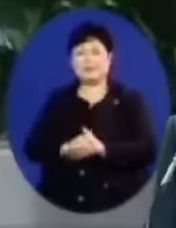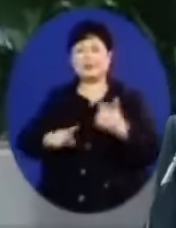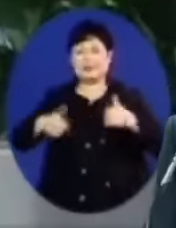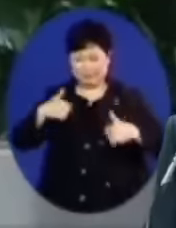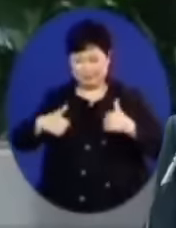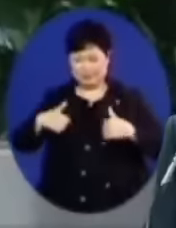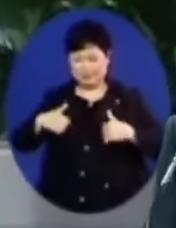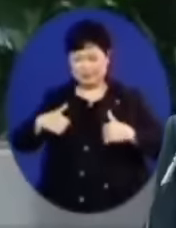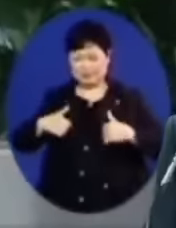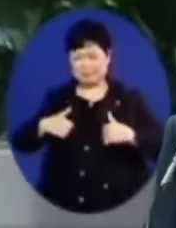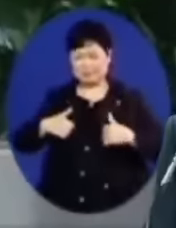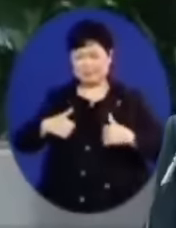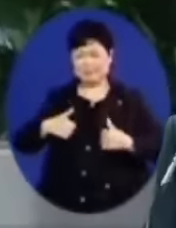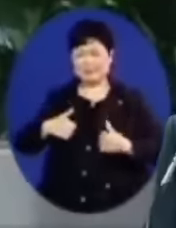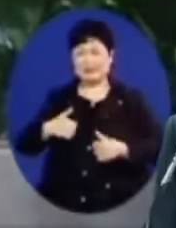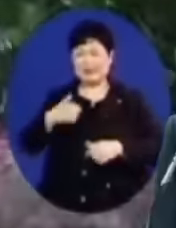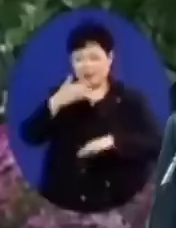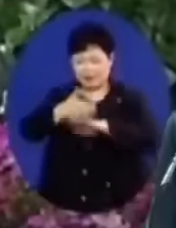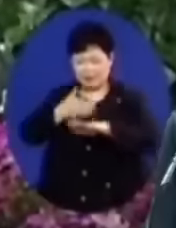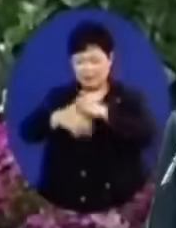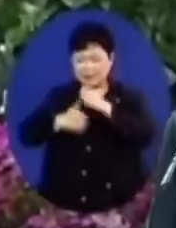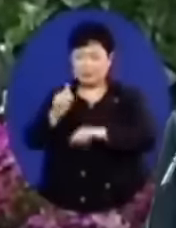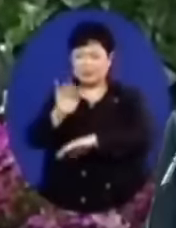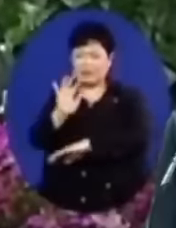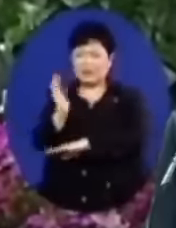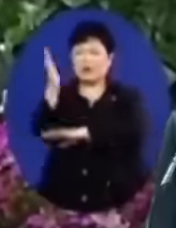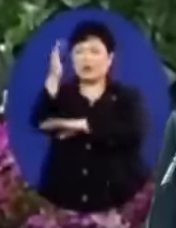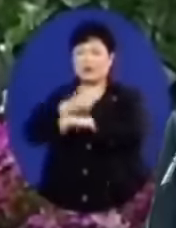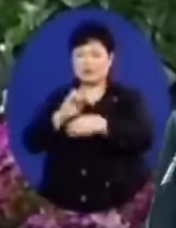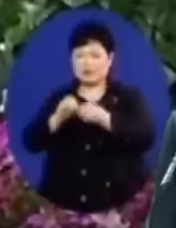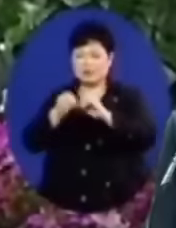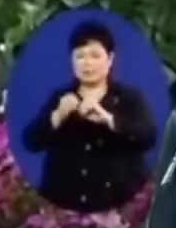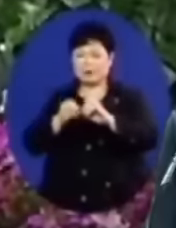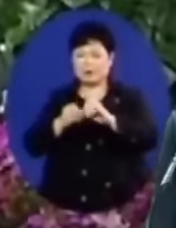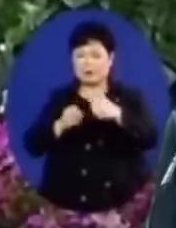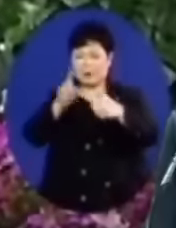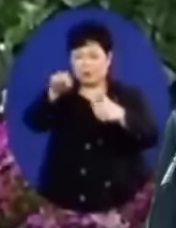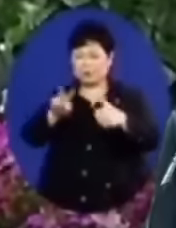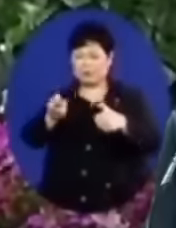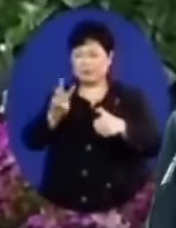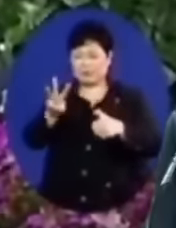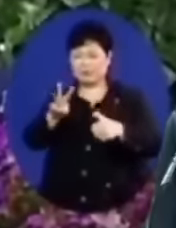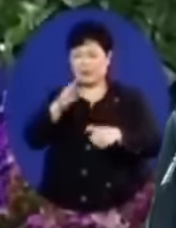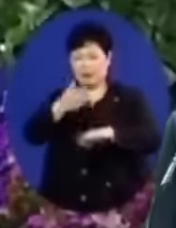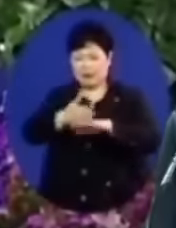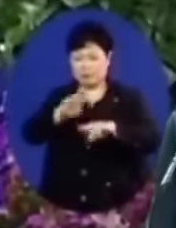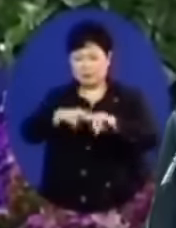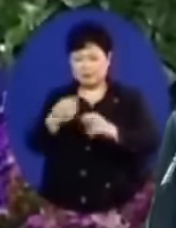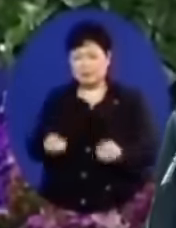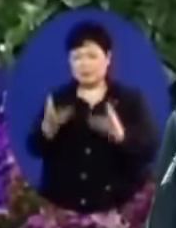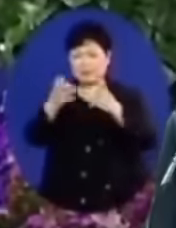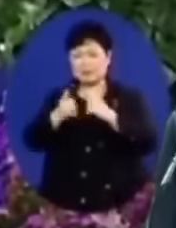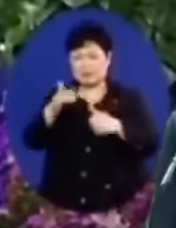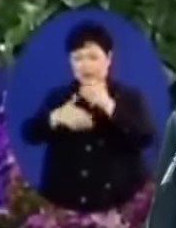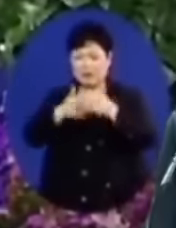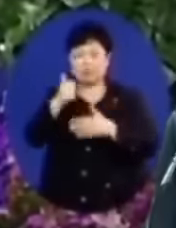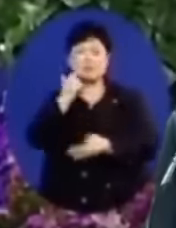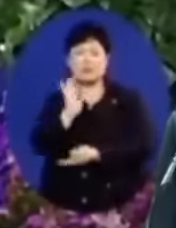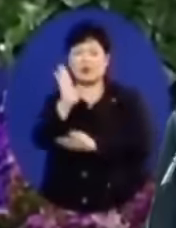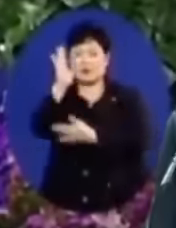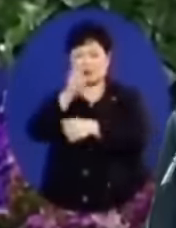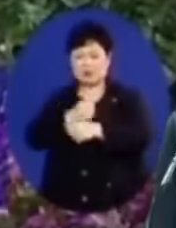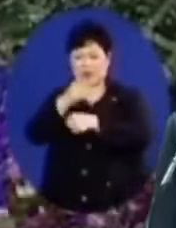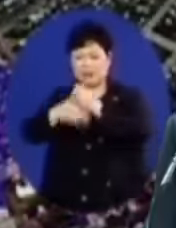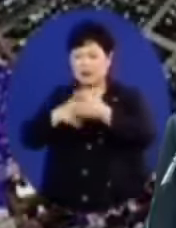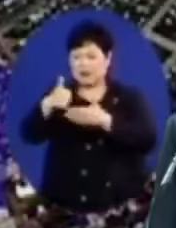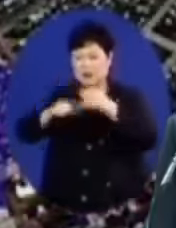기뻐하시는 것입니다. 감사가 하나님을 영화롭게 하거든요. 시편 50편 23절에 감사로 제사를 드리는 자가 나를 영화롭게 하나니